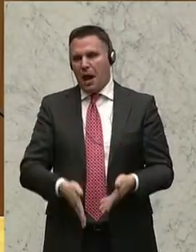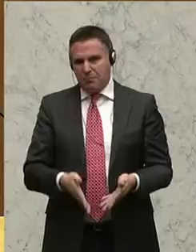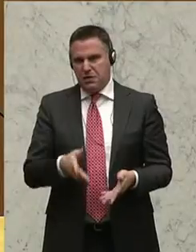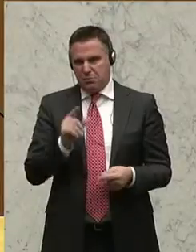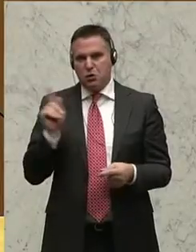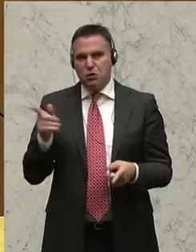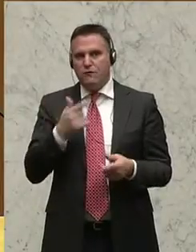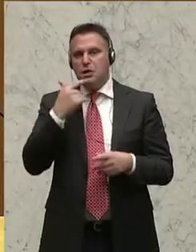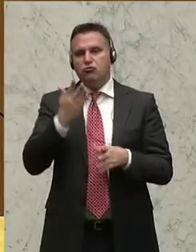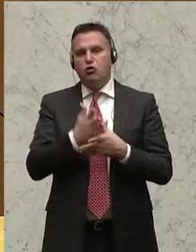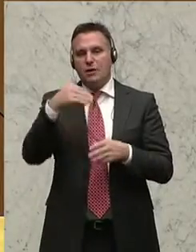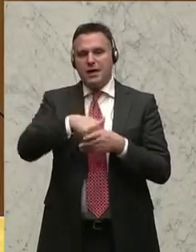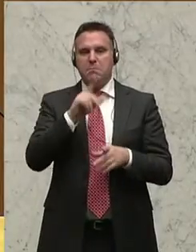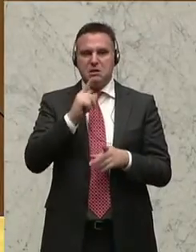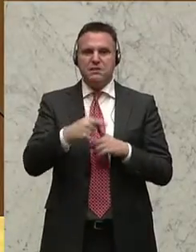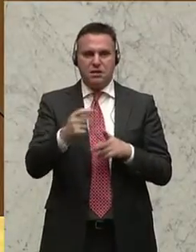haben.